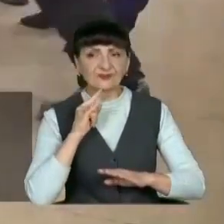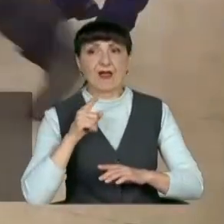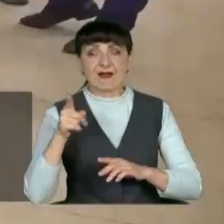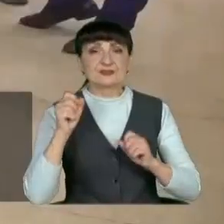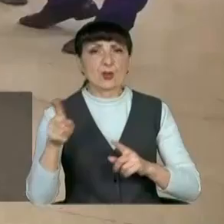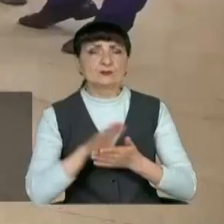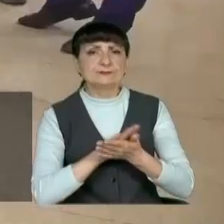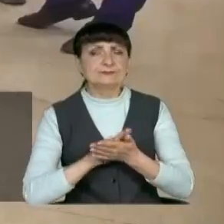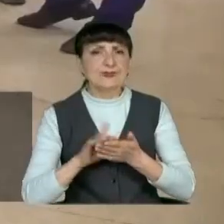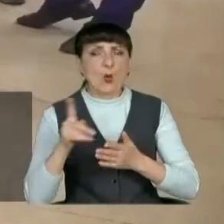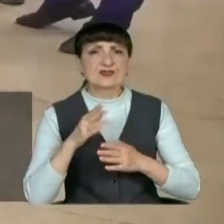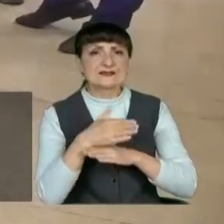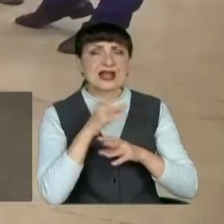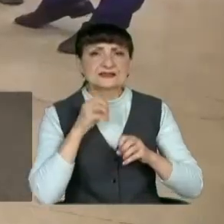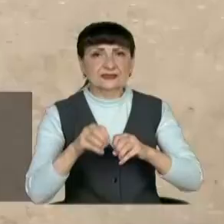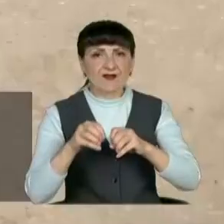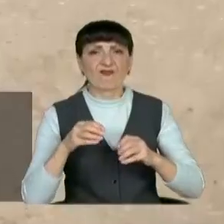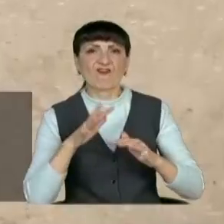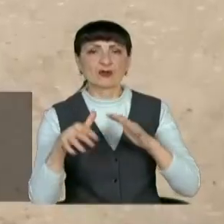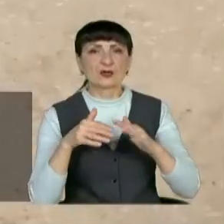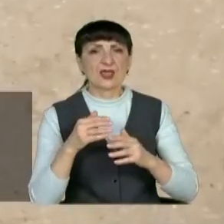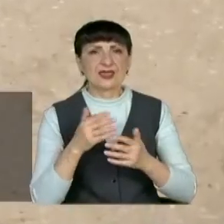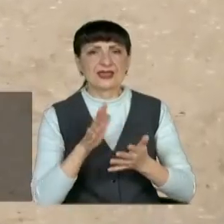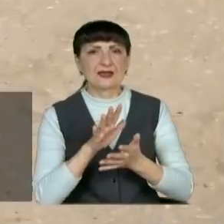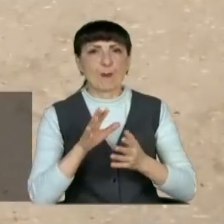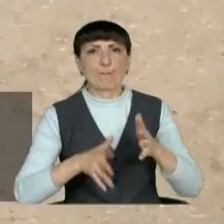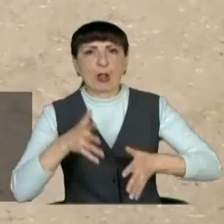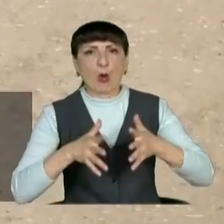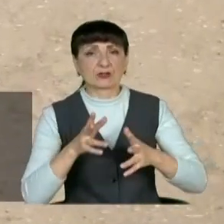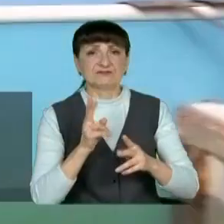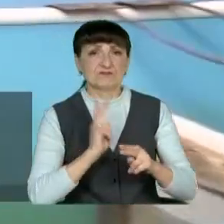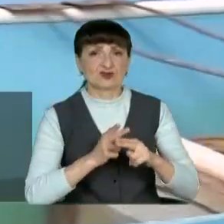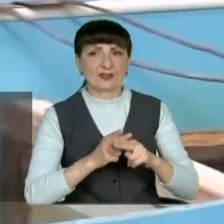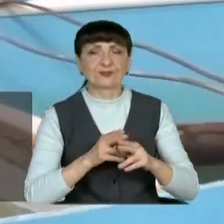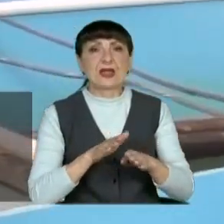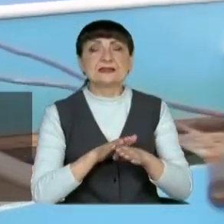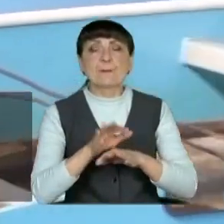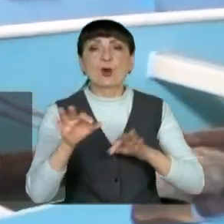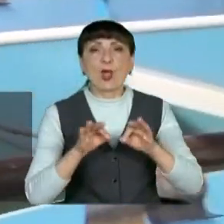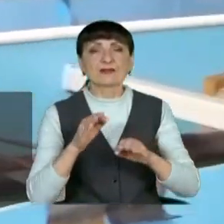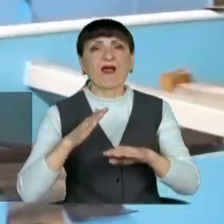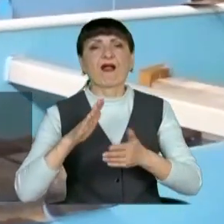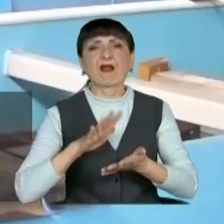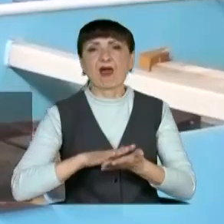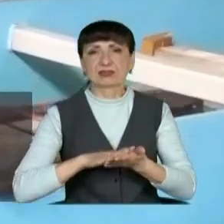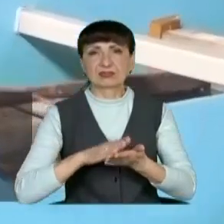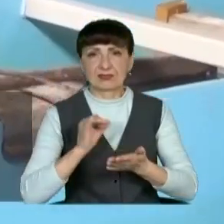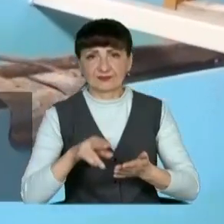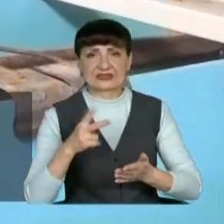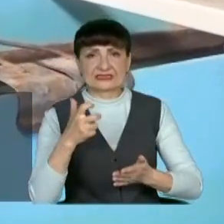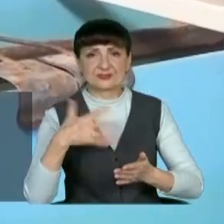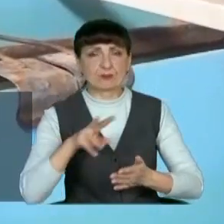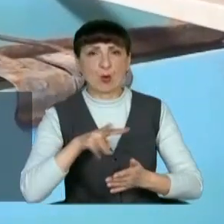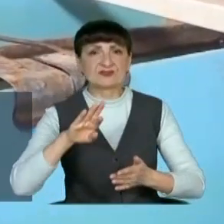водоемов съедает лишнюю растительность, водоросли и препятствует заболачиванию. Реализовать проект помог грант от Фонда науки на 350 миллионов